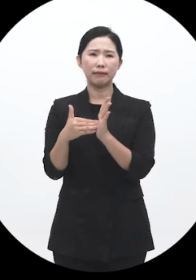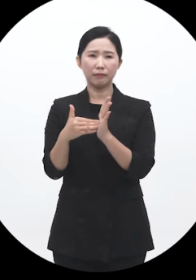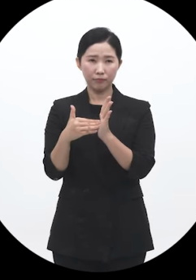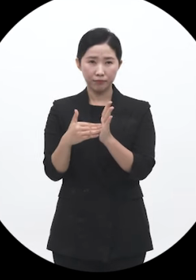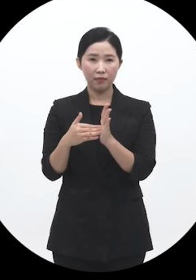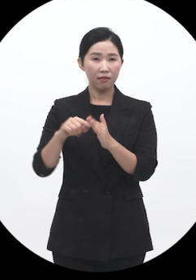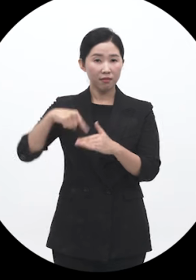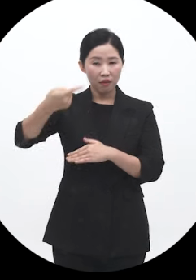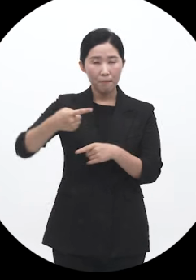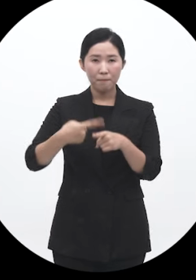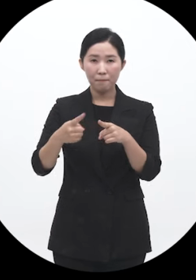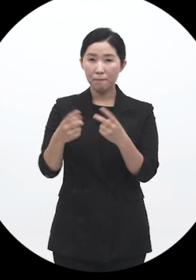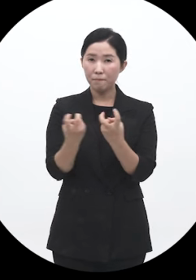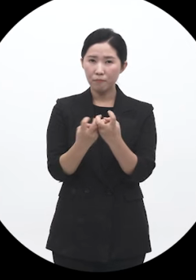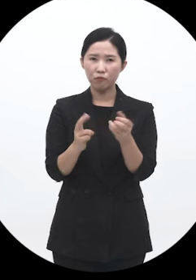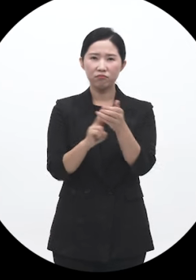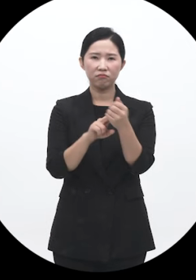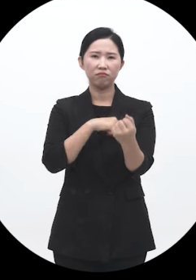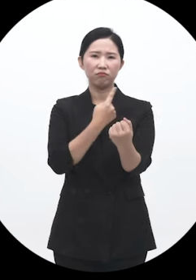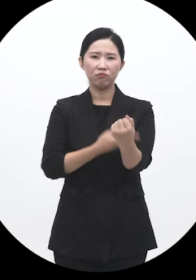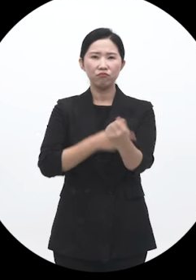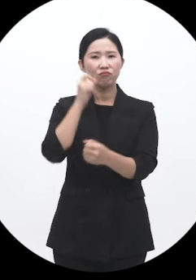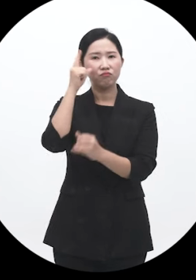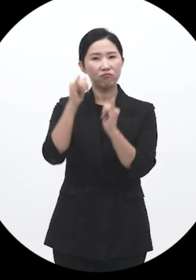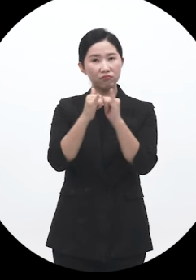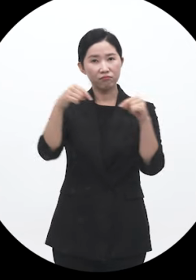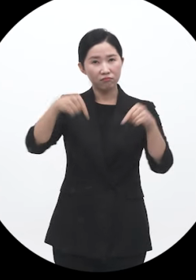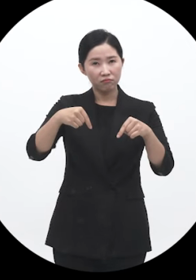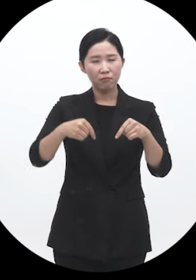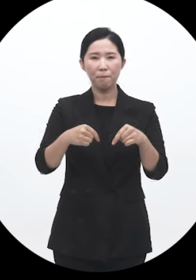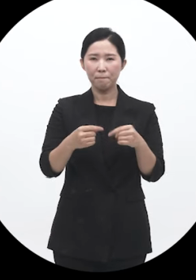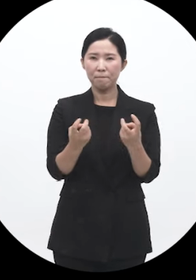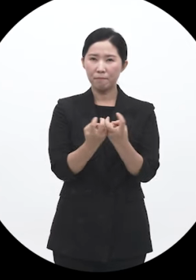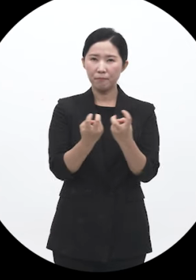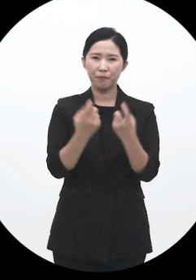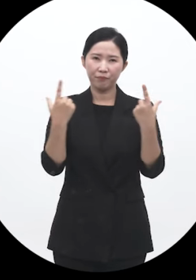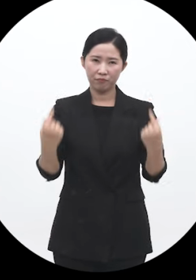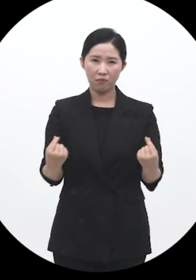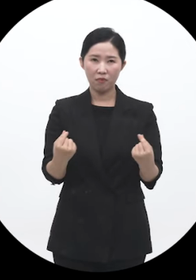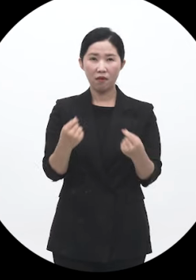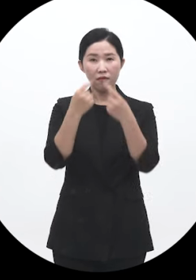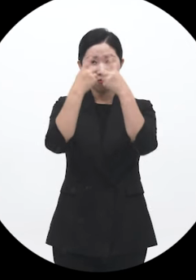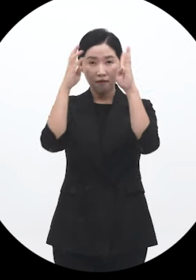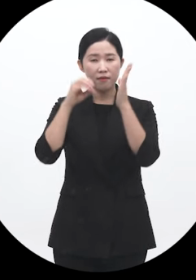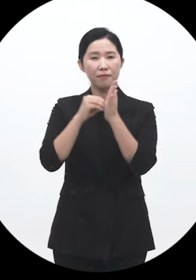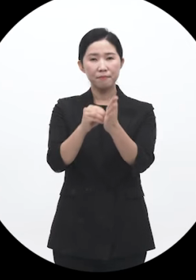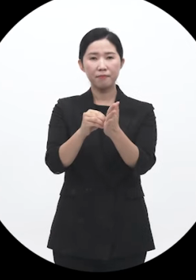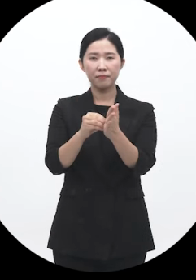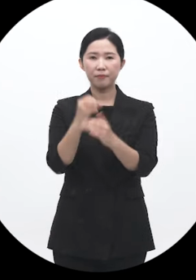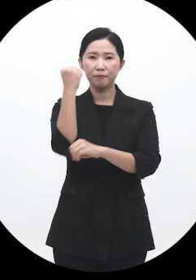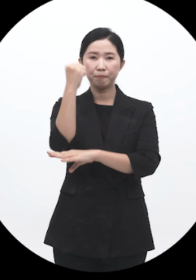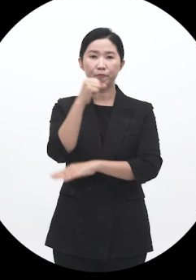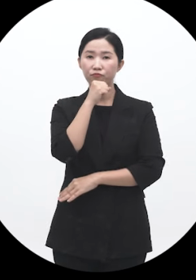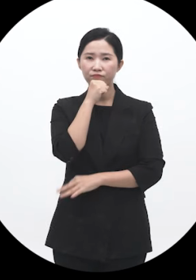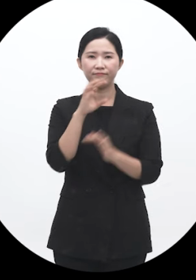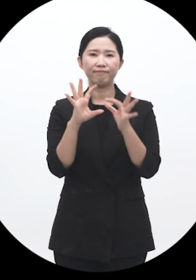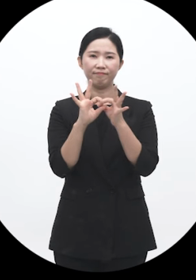우수자 면접 전형과 동일합니다. 수능 최저학력 기준은 적용되지 않습니다.